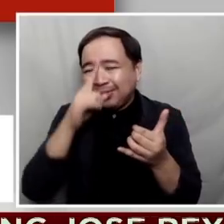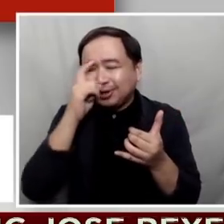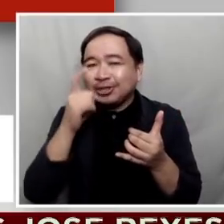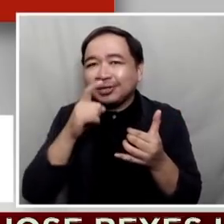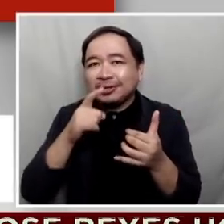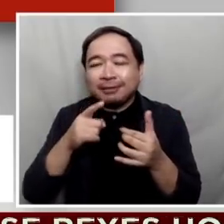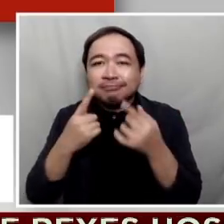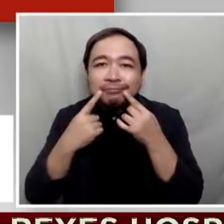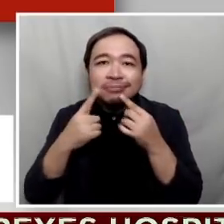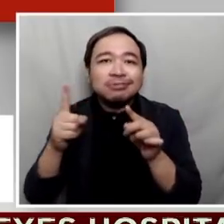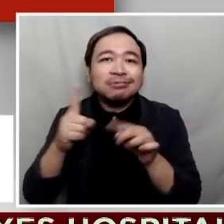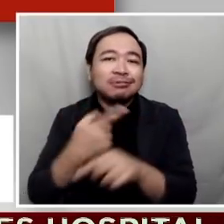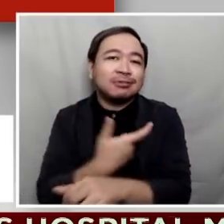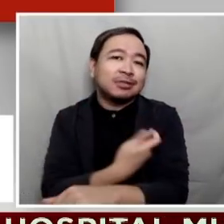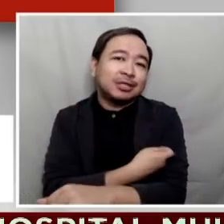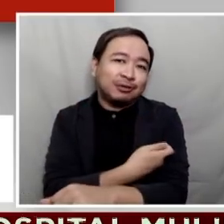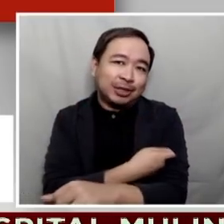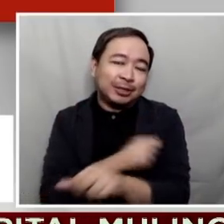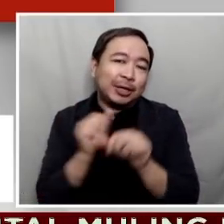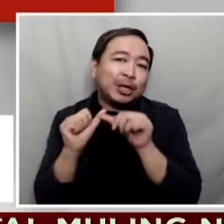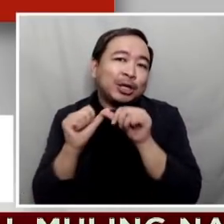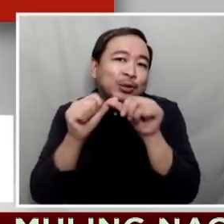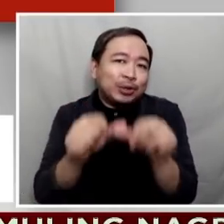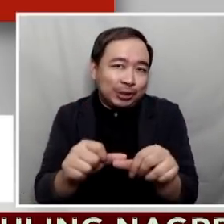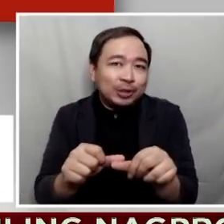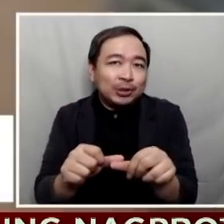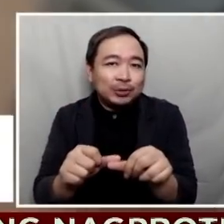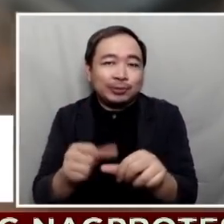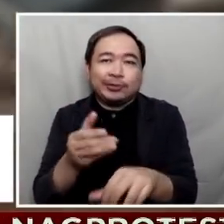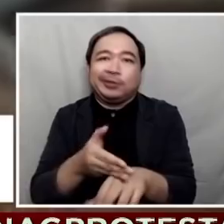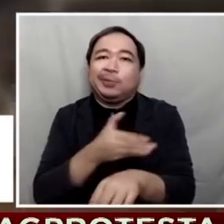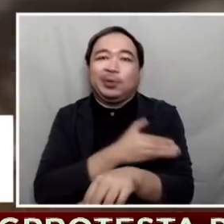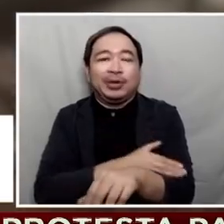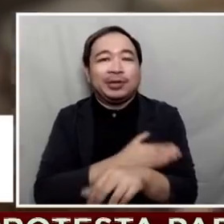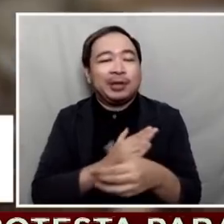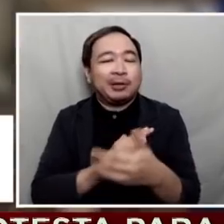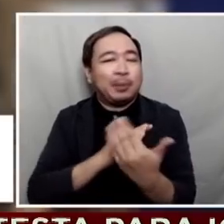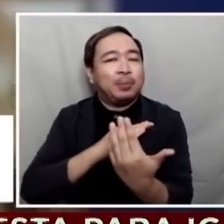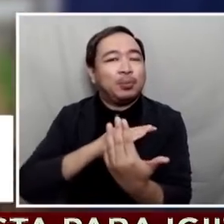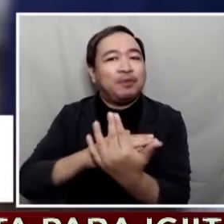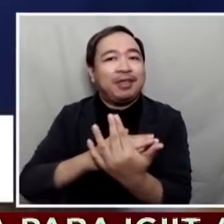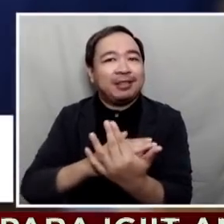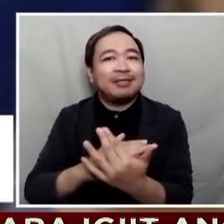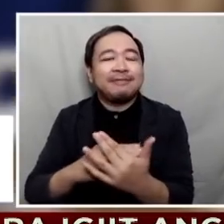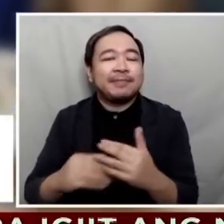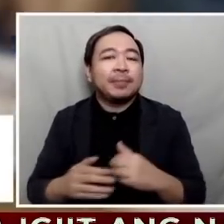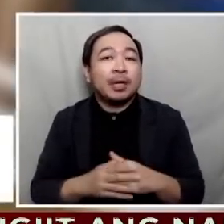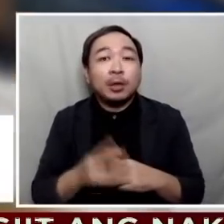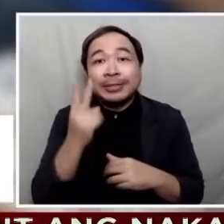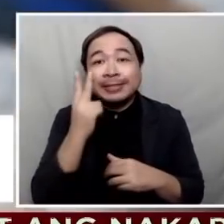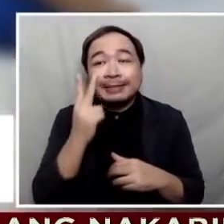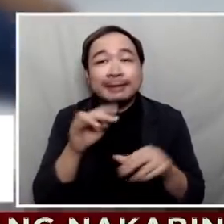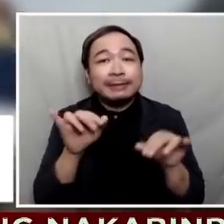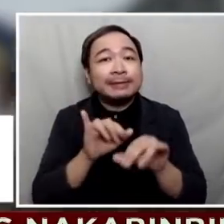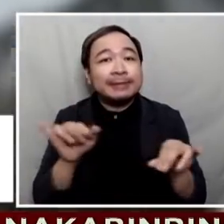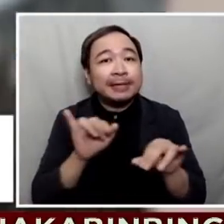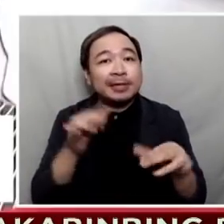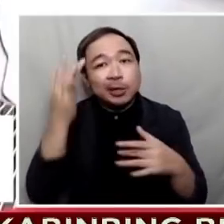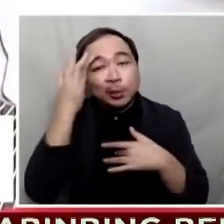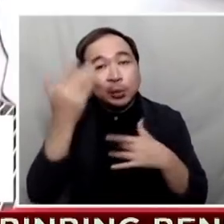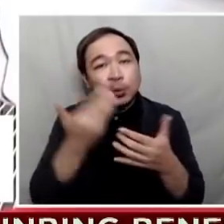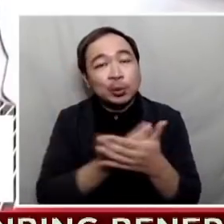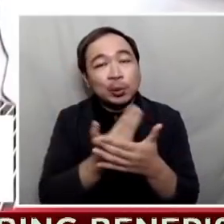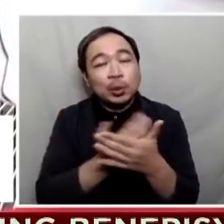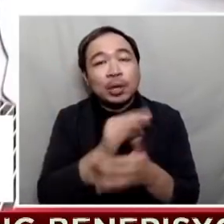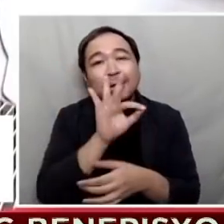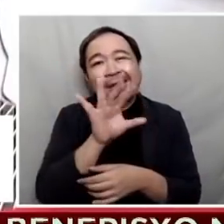sa talagang intensified preventive aspect. Kung titingnan aniya ang active at new cases, 98% ang